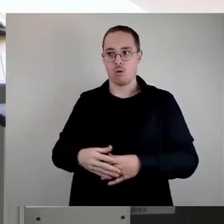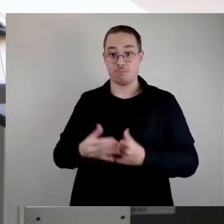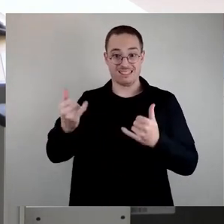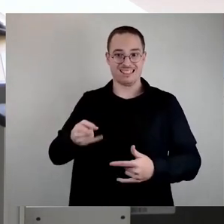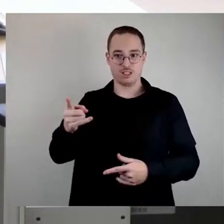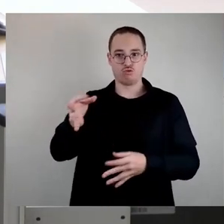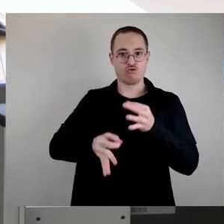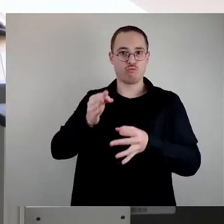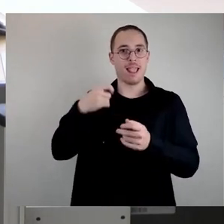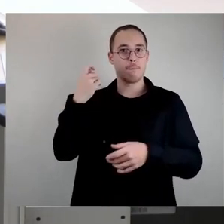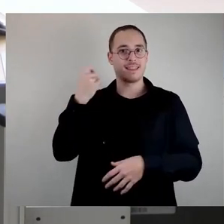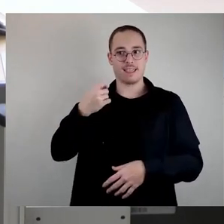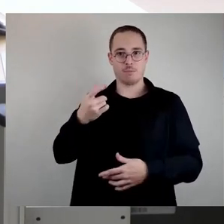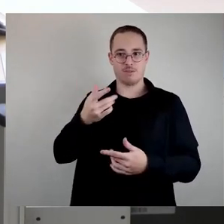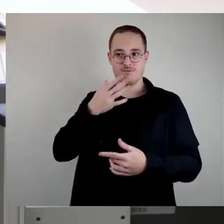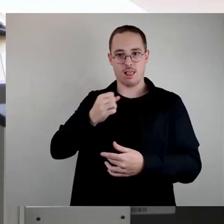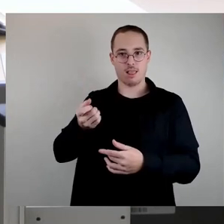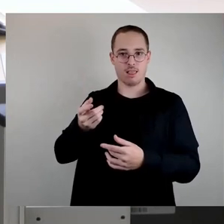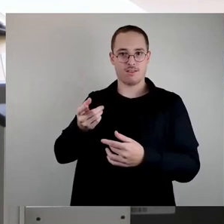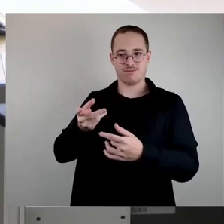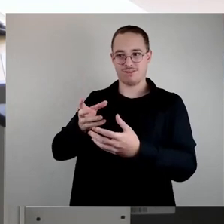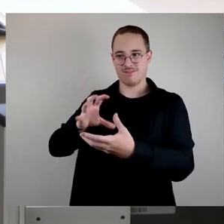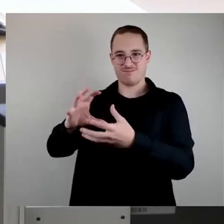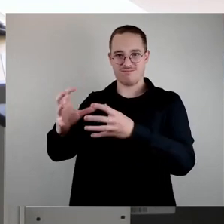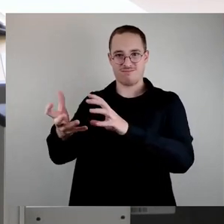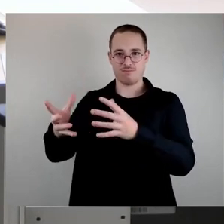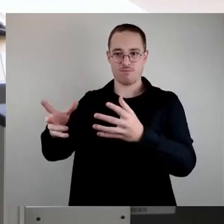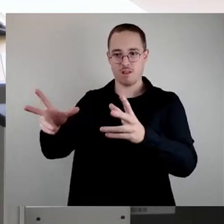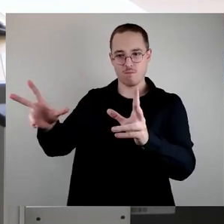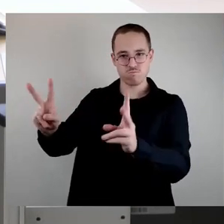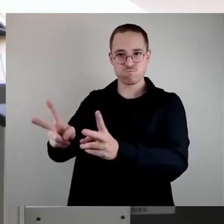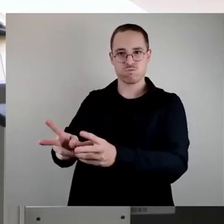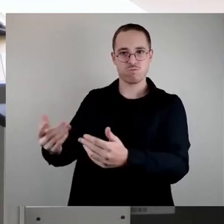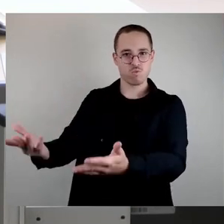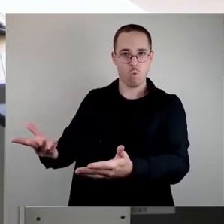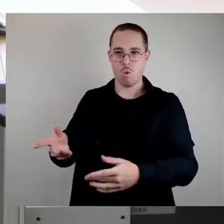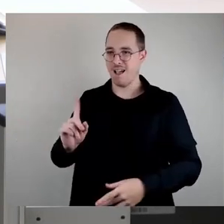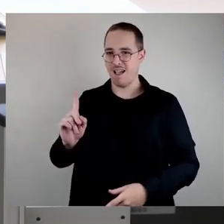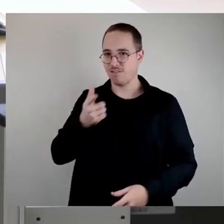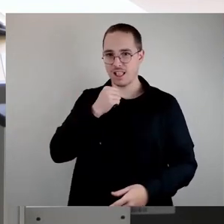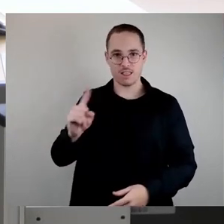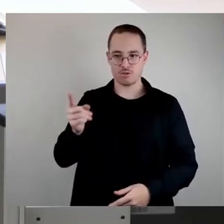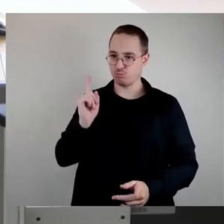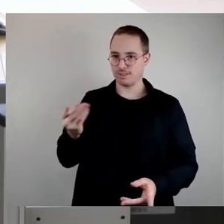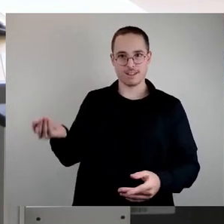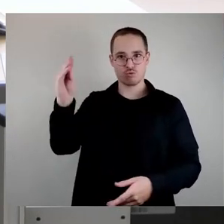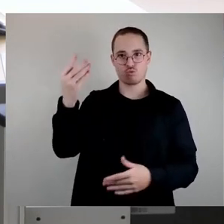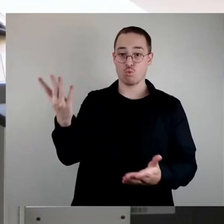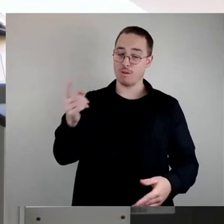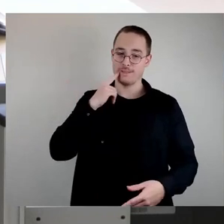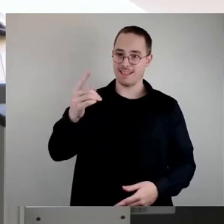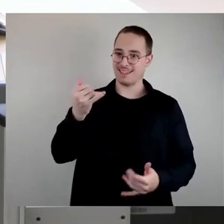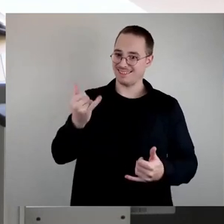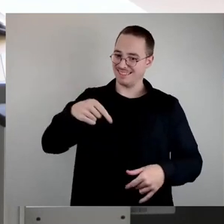ich hoffe nur, dass diese Einstimmigkeit, diese Einhelligkeit, die sich jetzt bei der Beschlussfassung abzeichnen wird, bei der nächsten